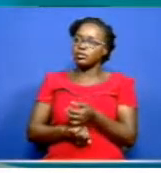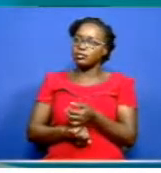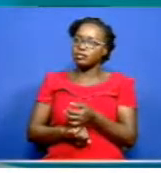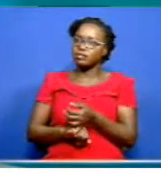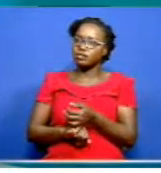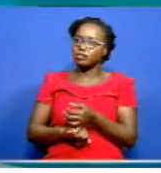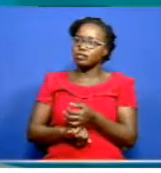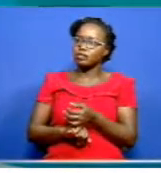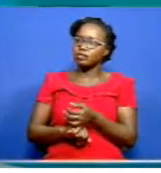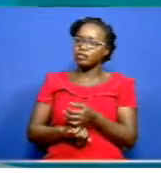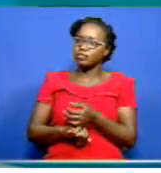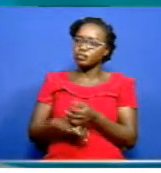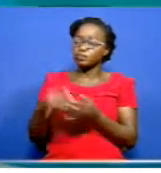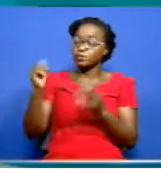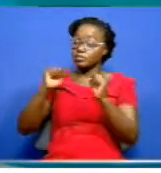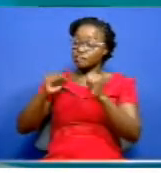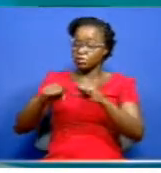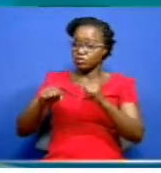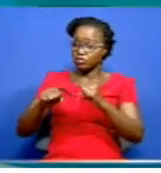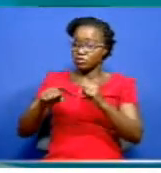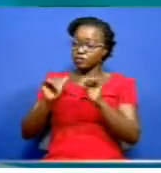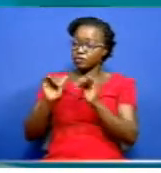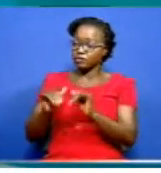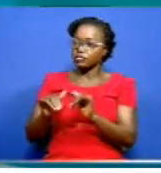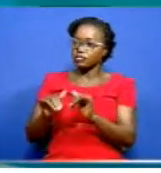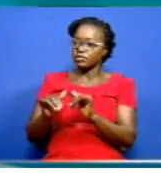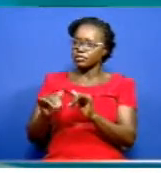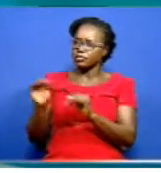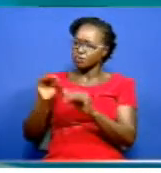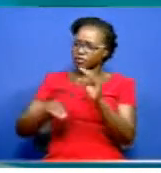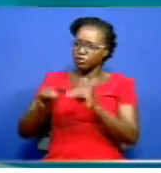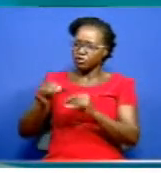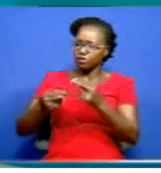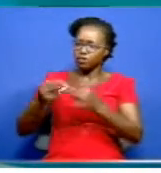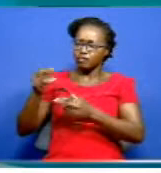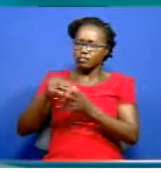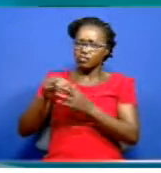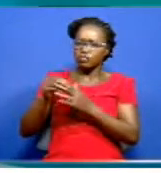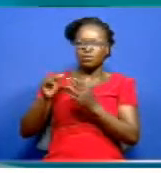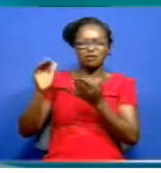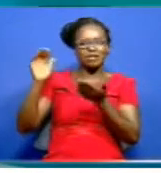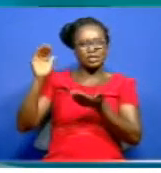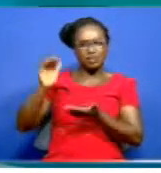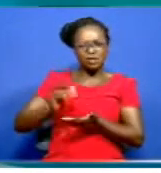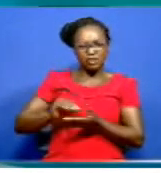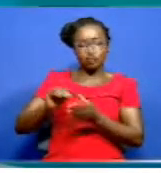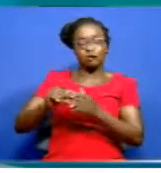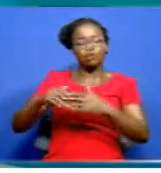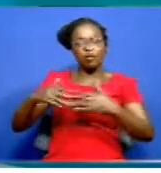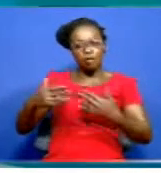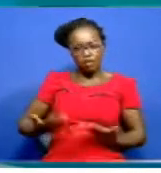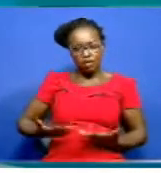hiyo kufanya nini kukaa kwa hiyo ndoa ndio itachangia ama itapunguza ama itaharibu